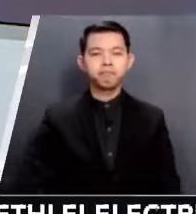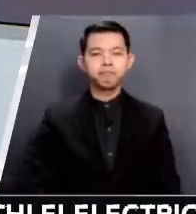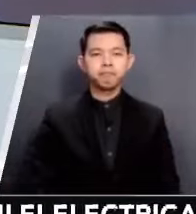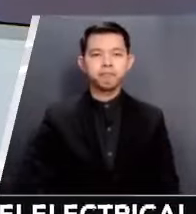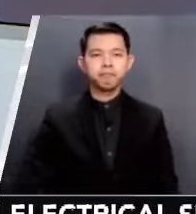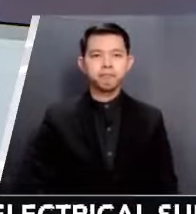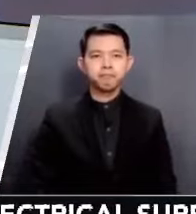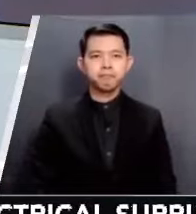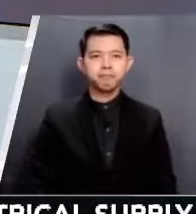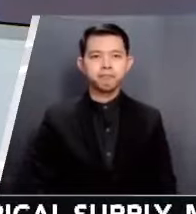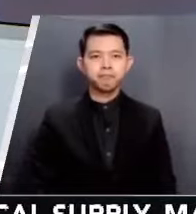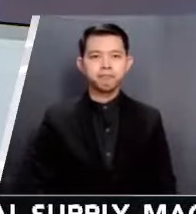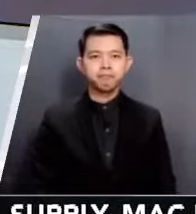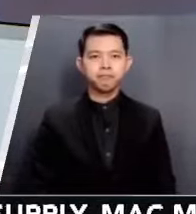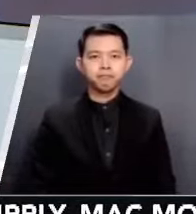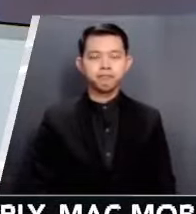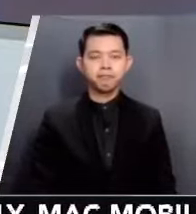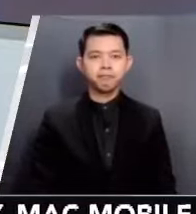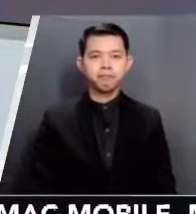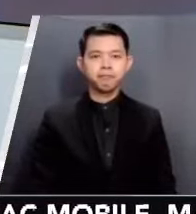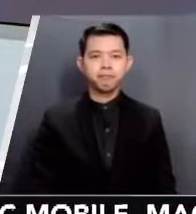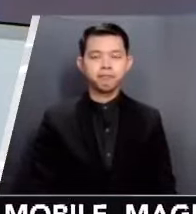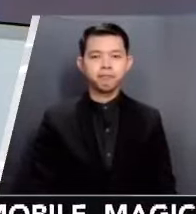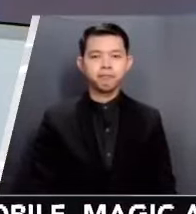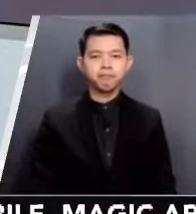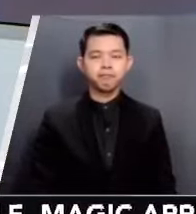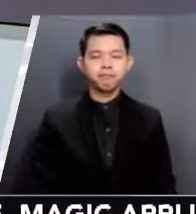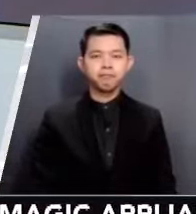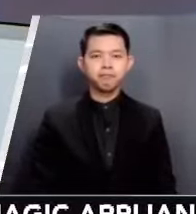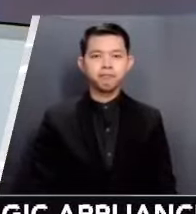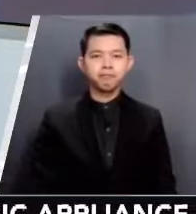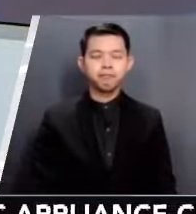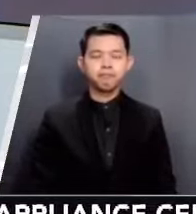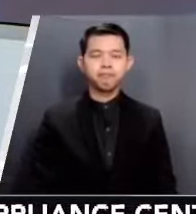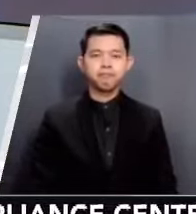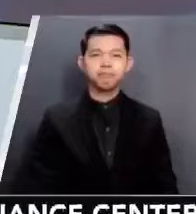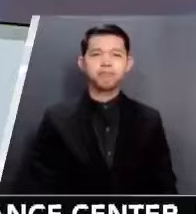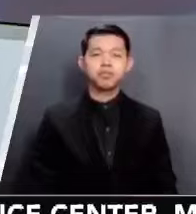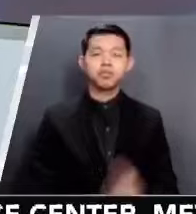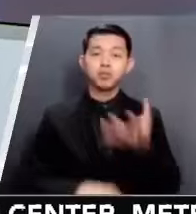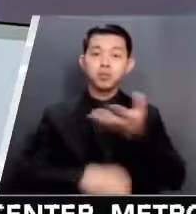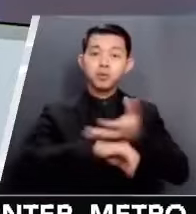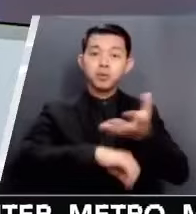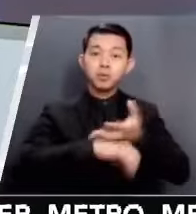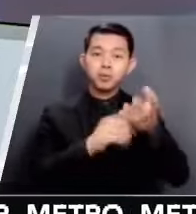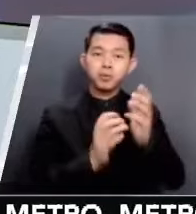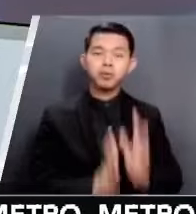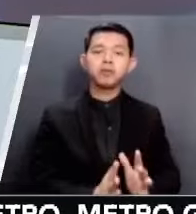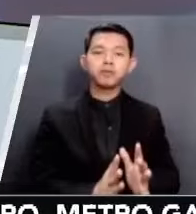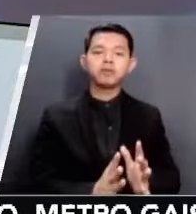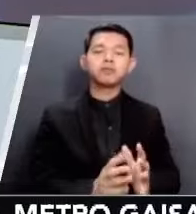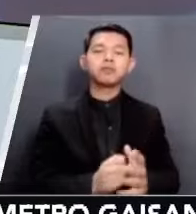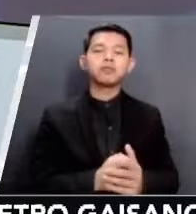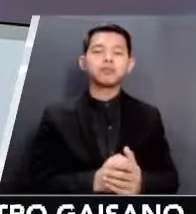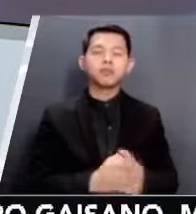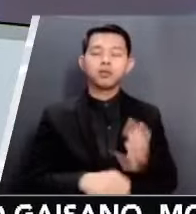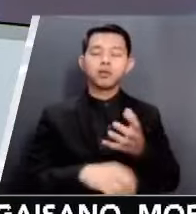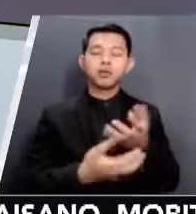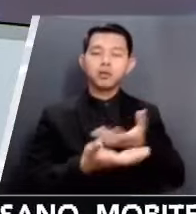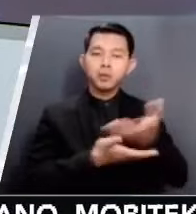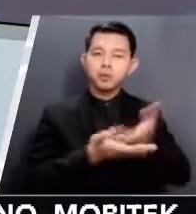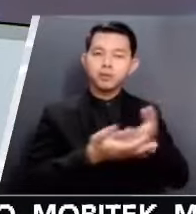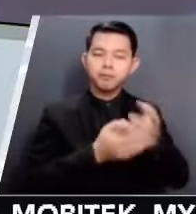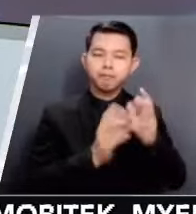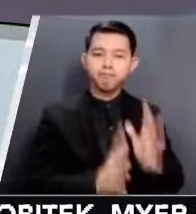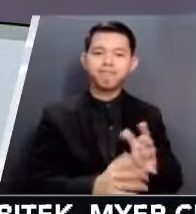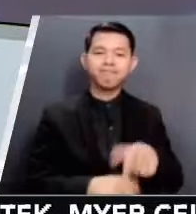itinanggi ng dating consultant ni Bambang tadlak Mayor Alice Gua na si Ly Wendy Ang biological mother ni Gua sinampahan